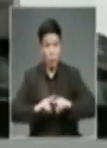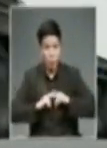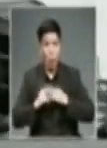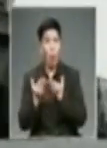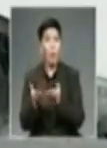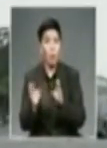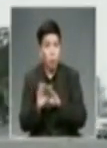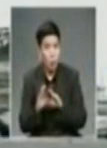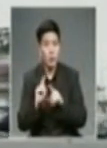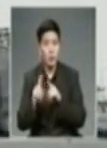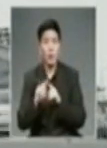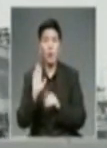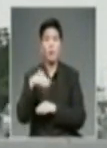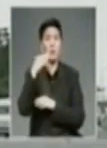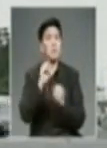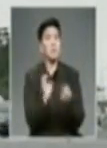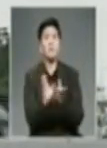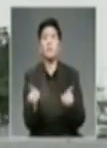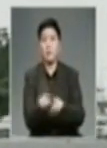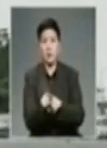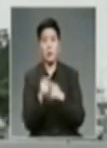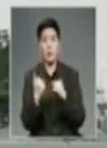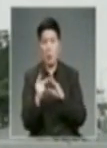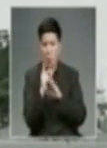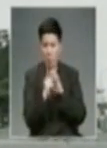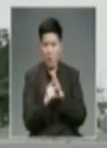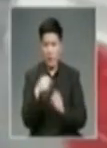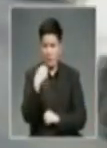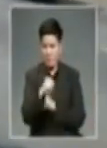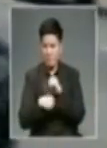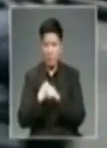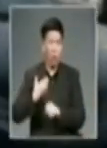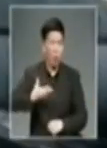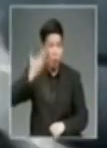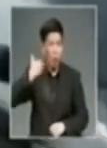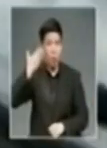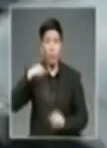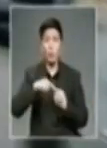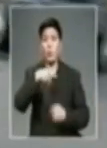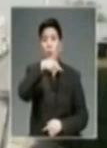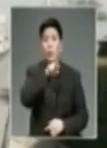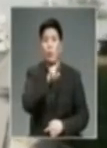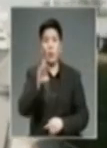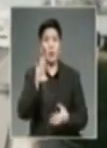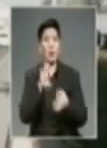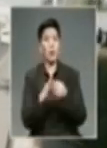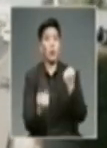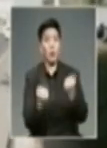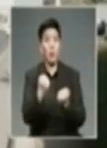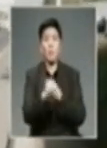ครัวและประเทศชาติทั้งสิ้นกฎหมายที่ออกมาหลายสิบปีมาแล้วนะครับเช่นพระราชบัญญัติรถยนต์